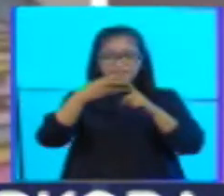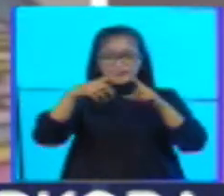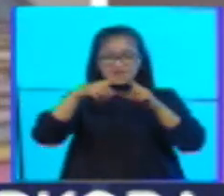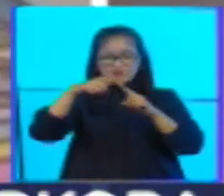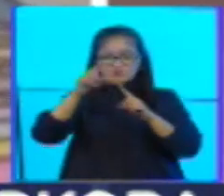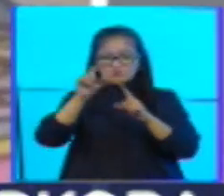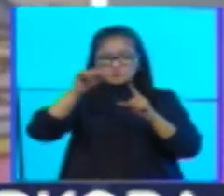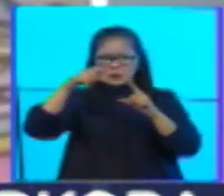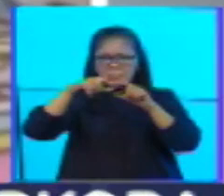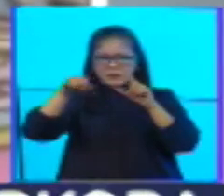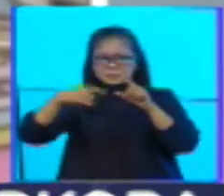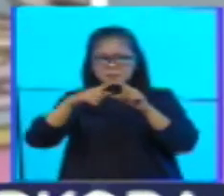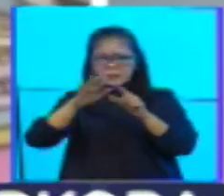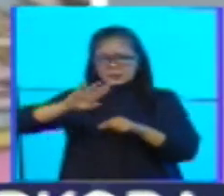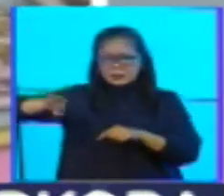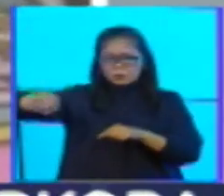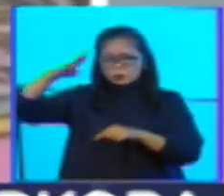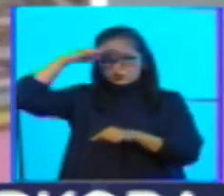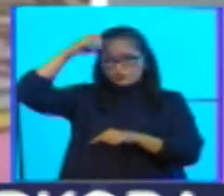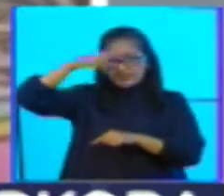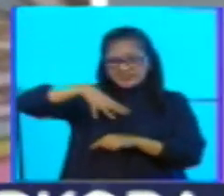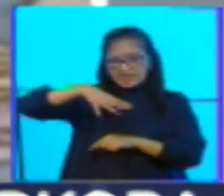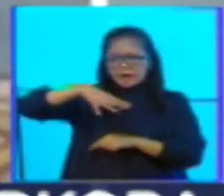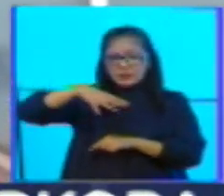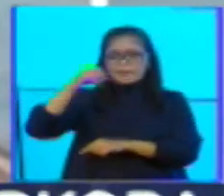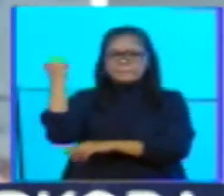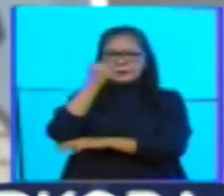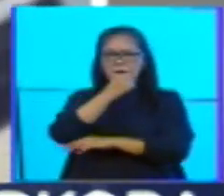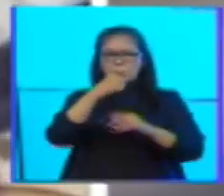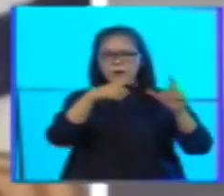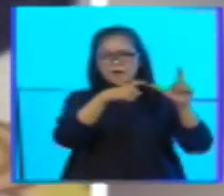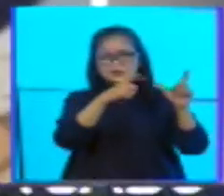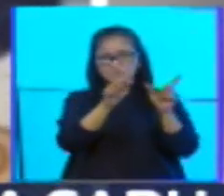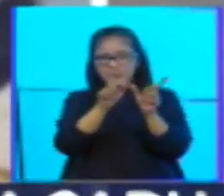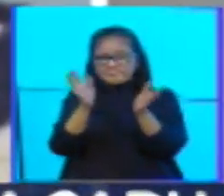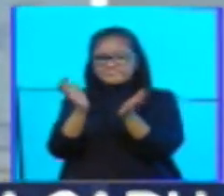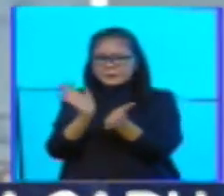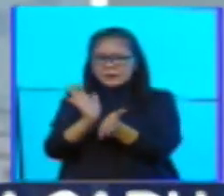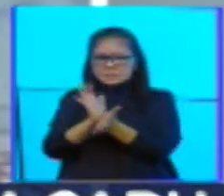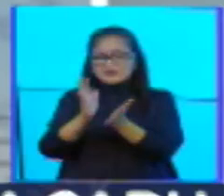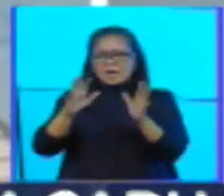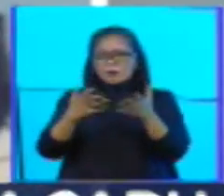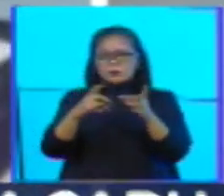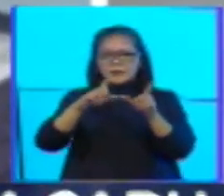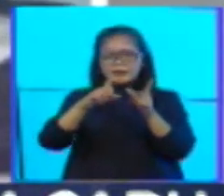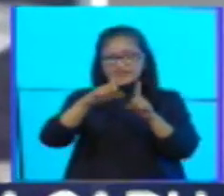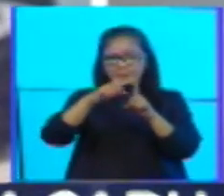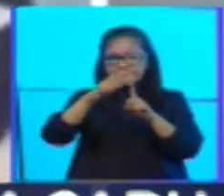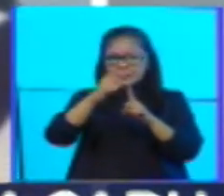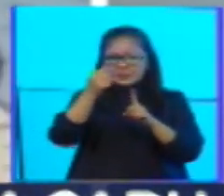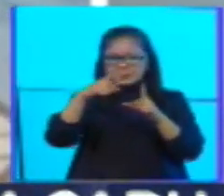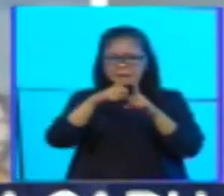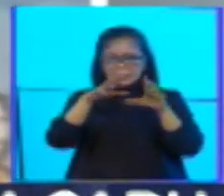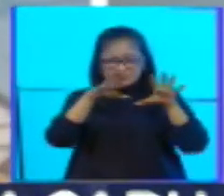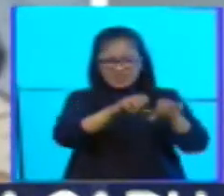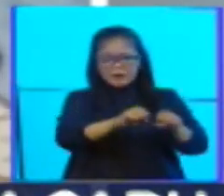Sumatera Selatan. Salah satu pelaku adalah SW, mantan anggota DPRD Kabupaten Ogan Komering Ulu. Saat penangkapan, polisi menemukan barang